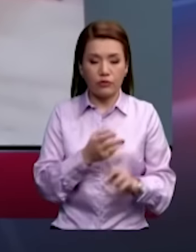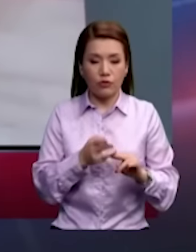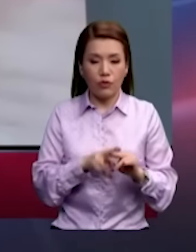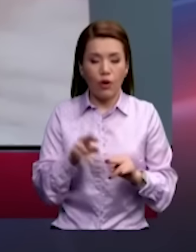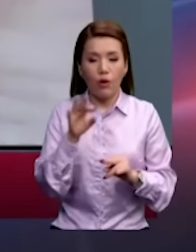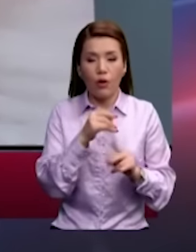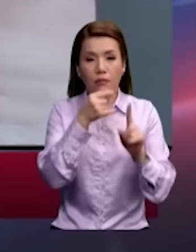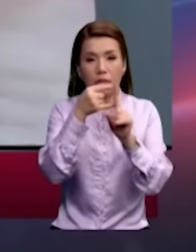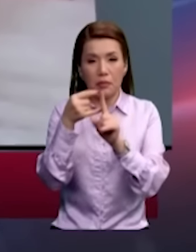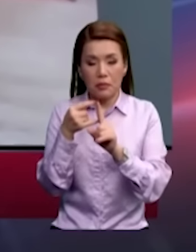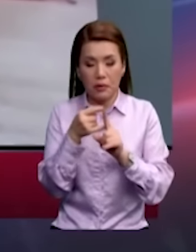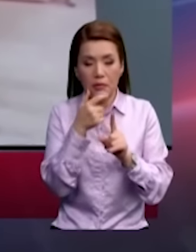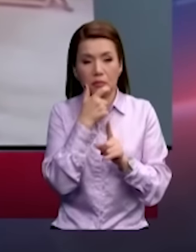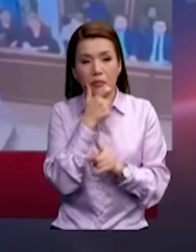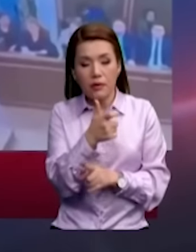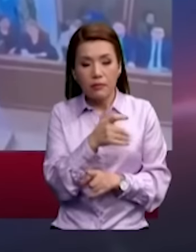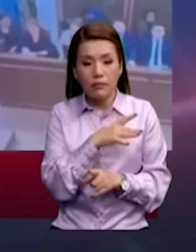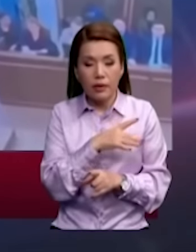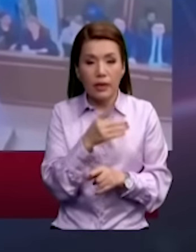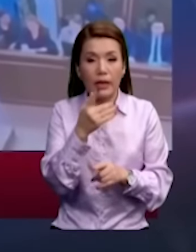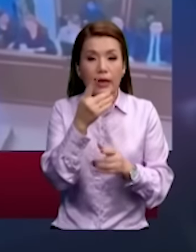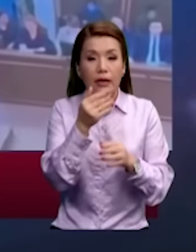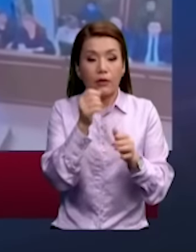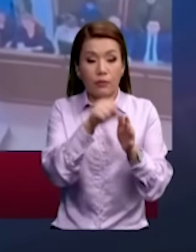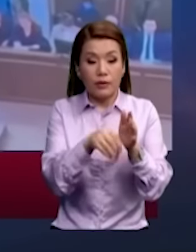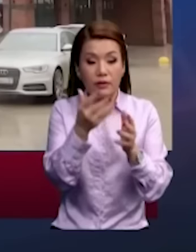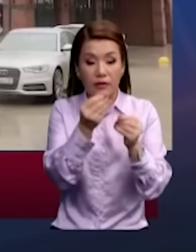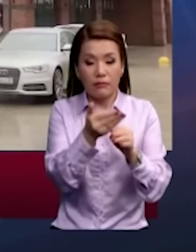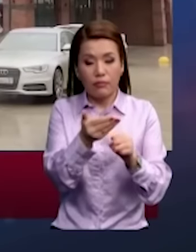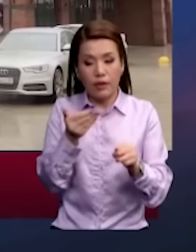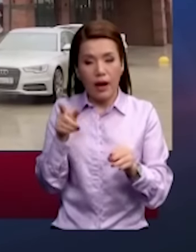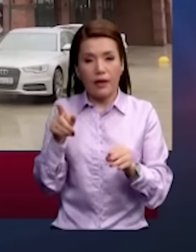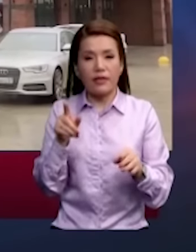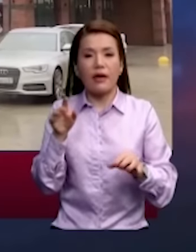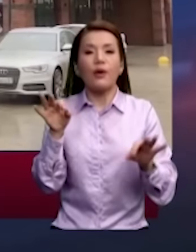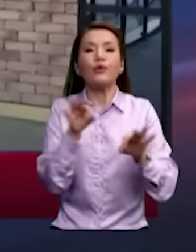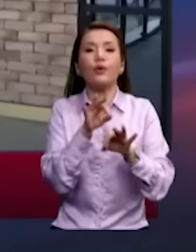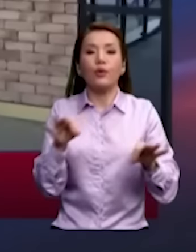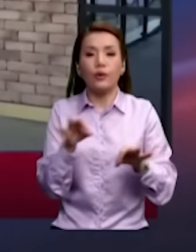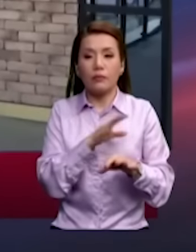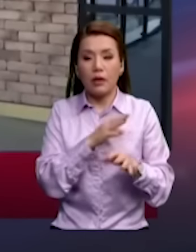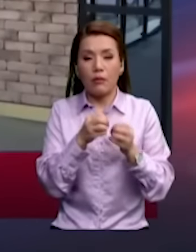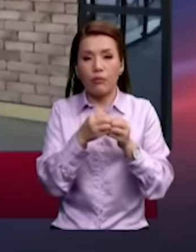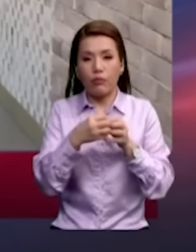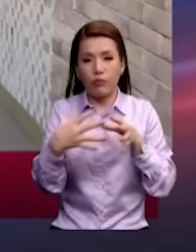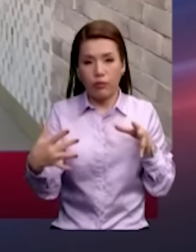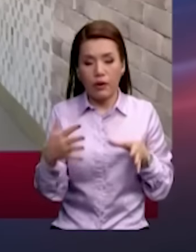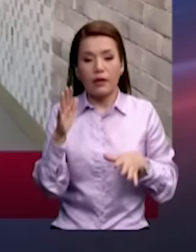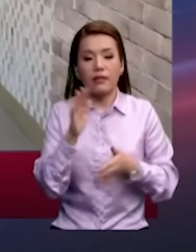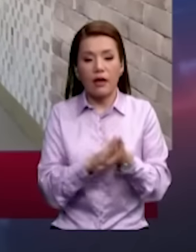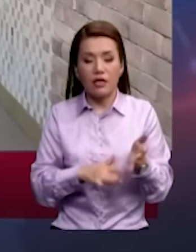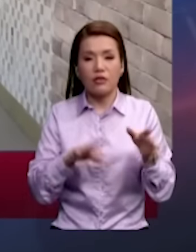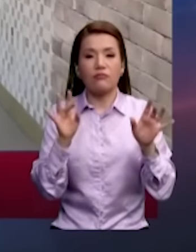с трансляции. Стало известно, что за день до убийства пара была на концерте. Там завязалась ссора, далее они направились в ресторан